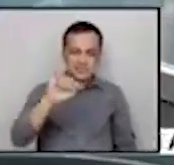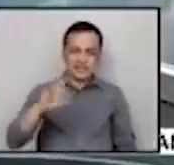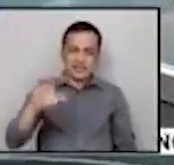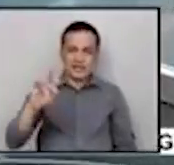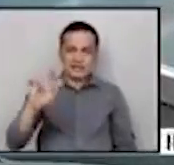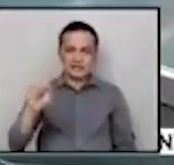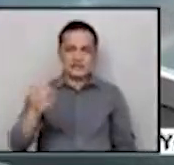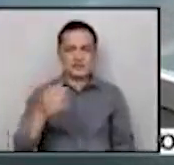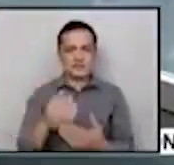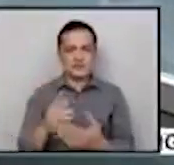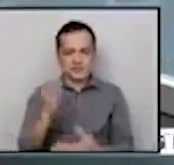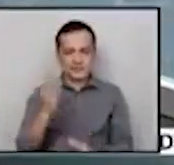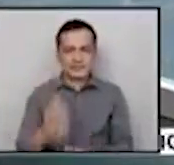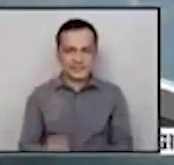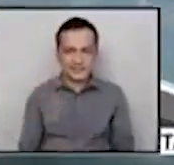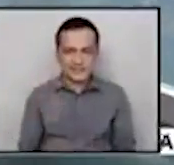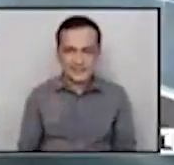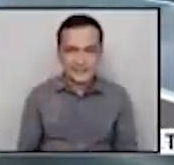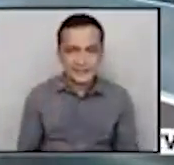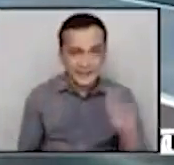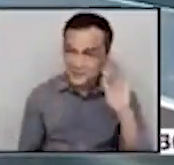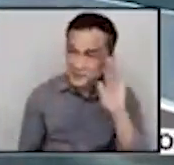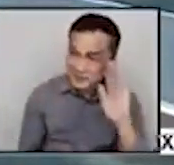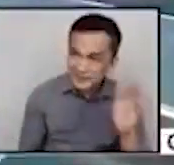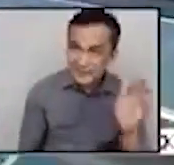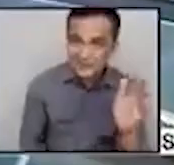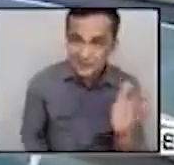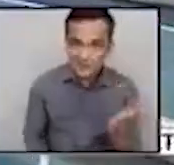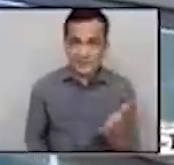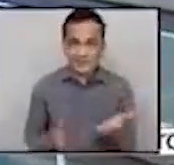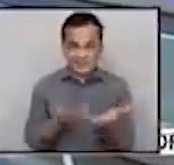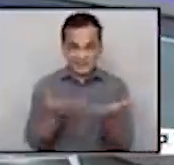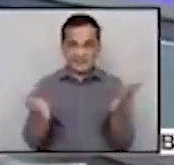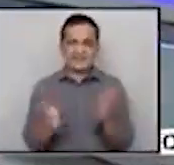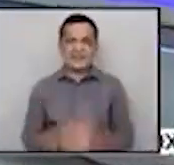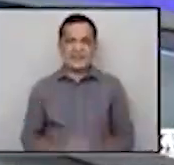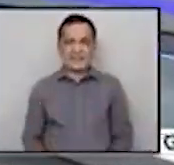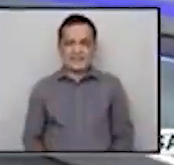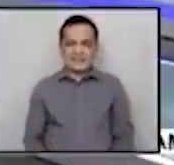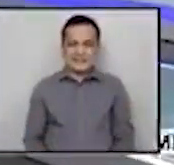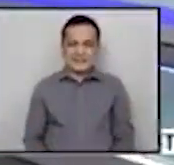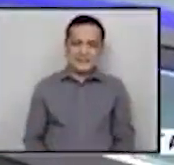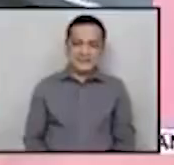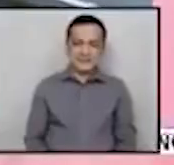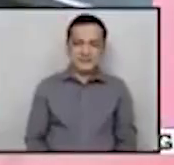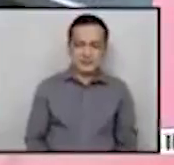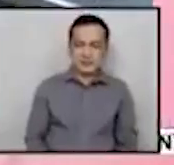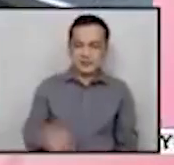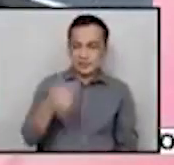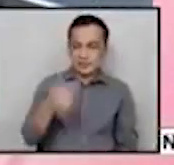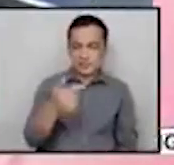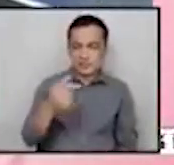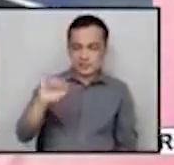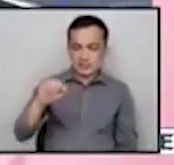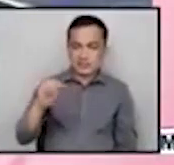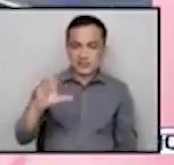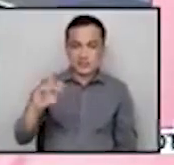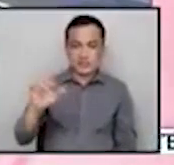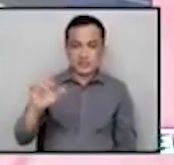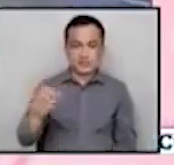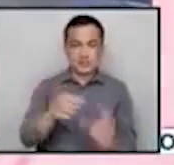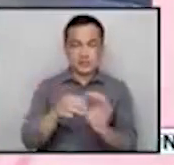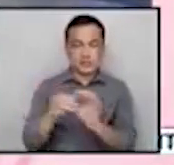umaga! Magandang umaga po sa inyong lahat. Ayan. Si GJ Carlos ay affiliated po sa